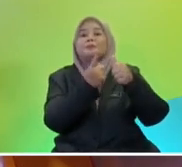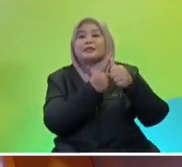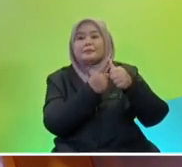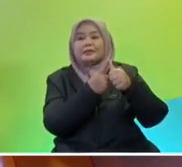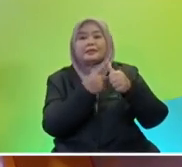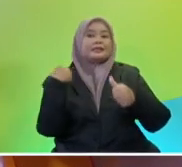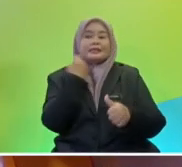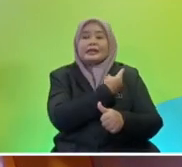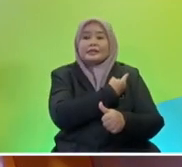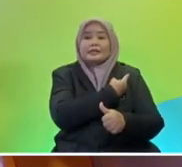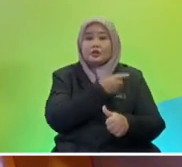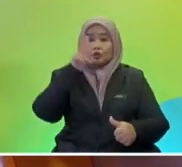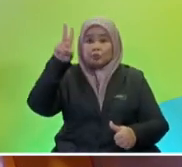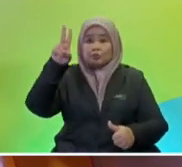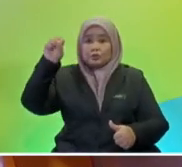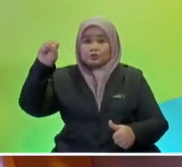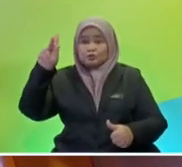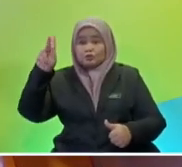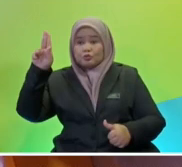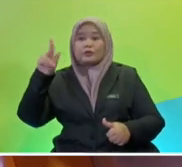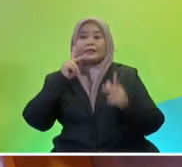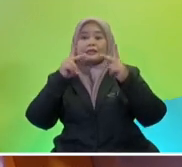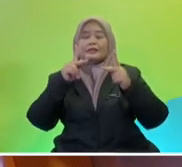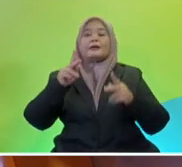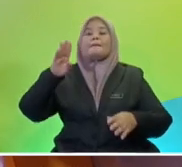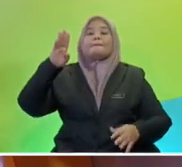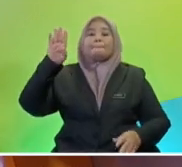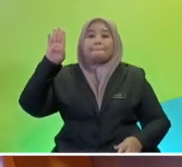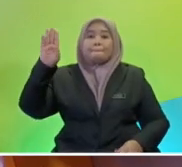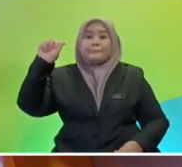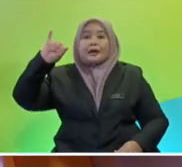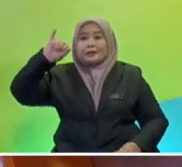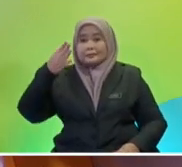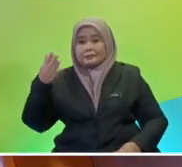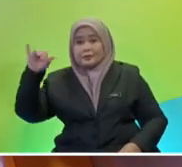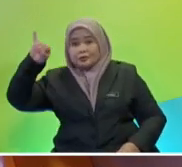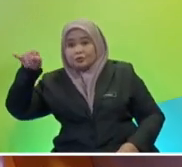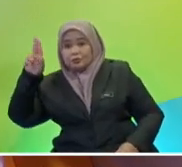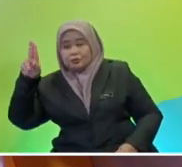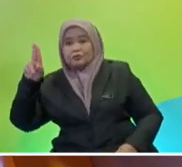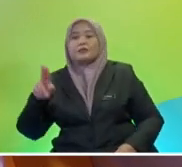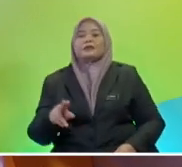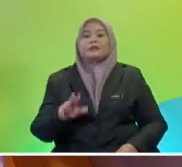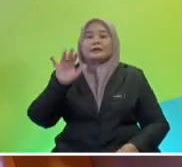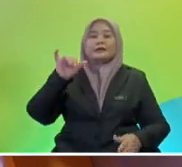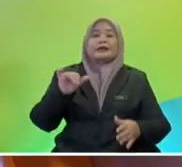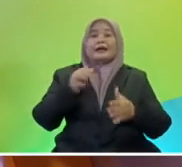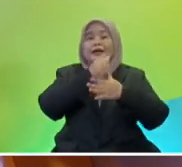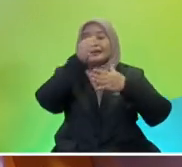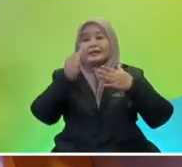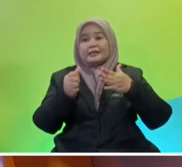tadi ada dua suku kata yaitu baju Oke Di mana suku kata yang terakhir ini